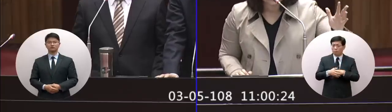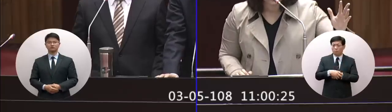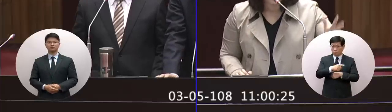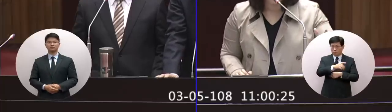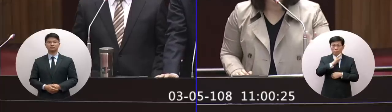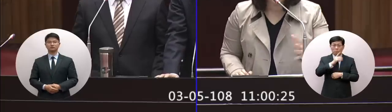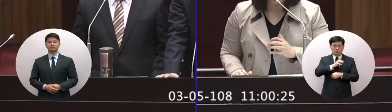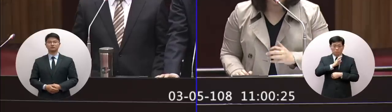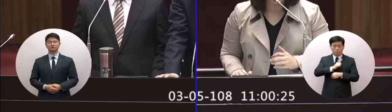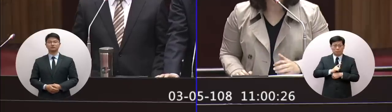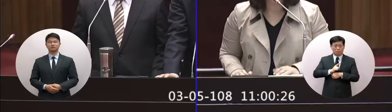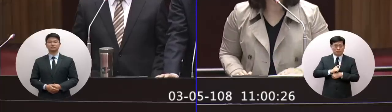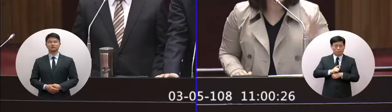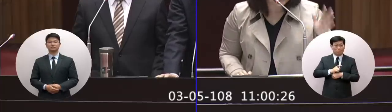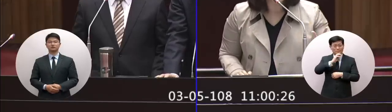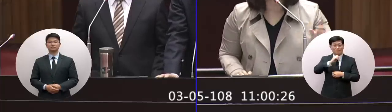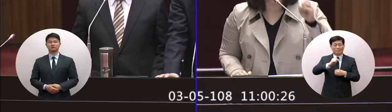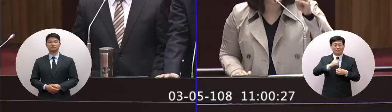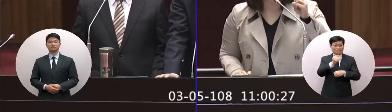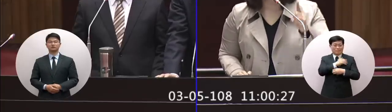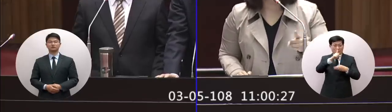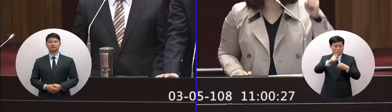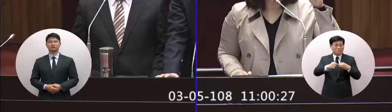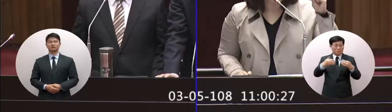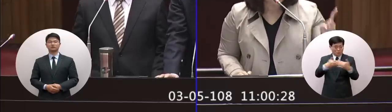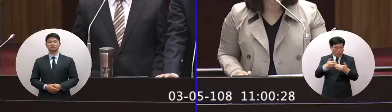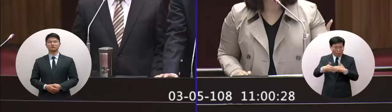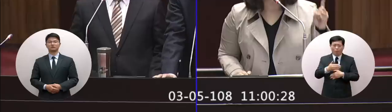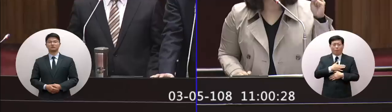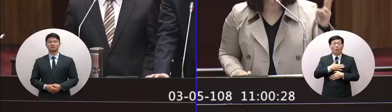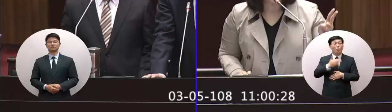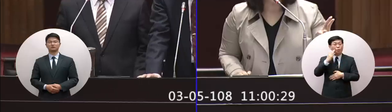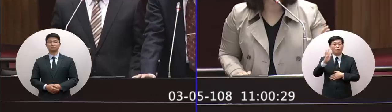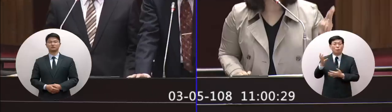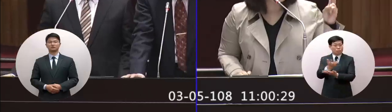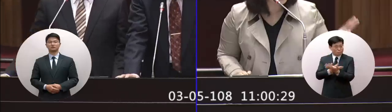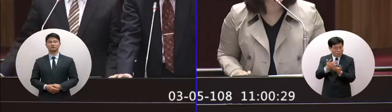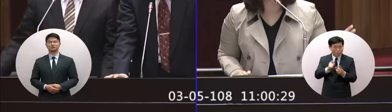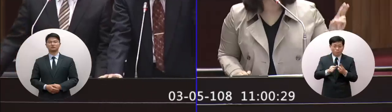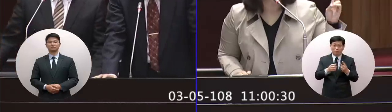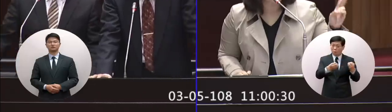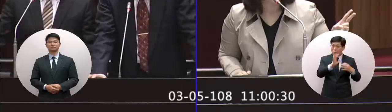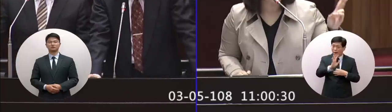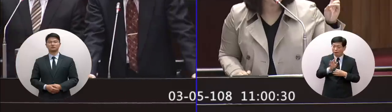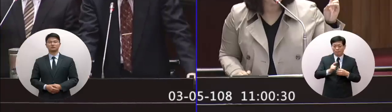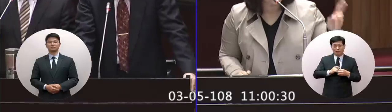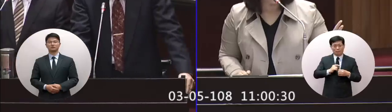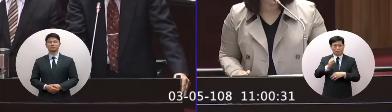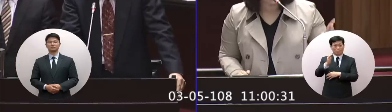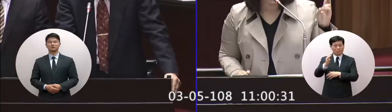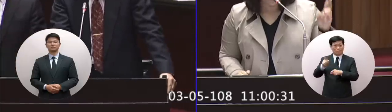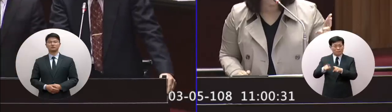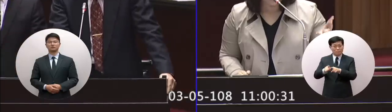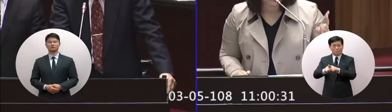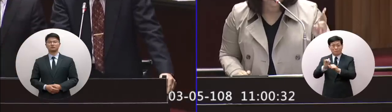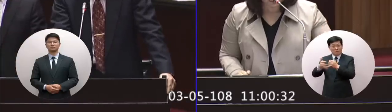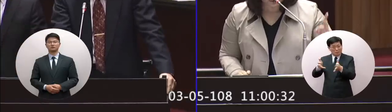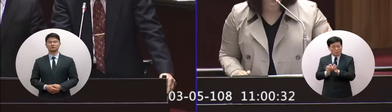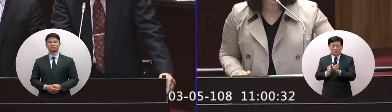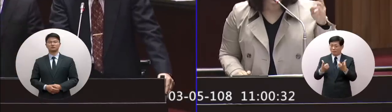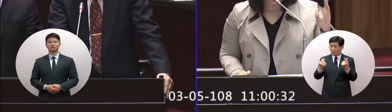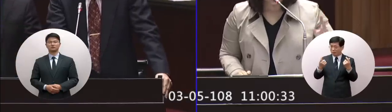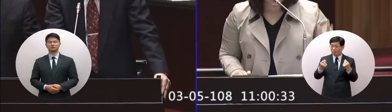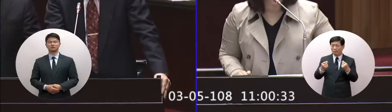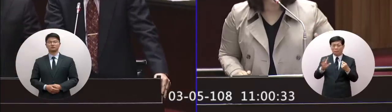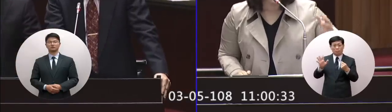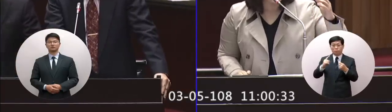是上通下明陈明通，对不对？但是我想问你，不沟通、不协商，甚至非官方的这个部分，我们也不